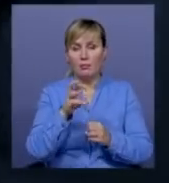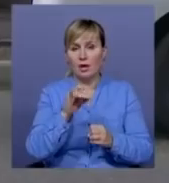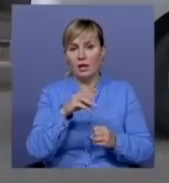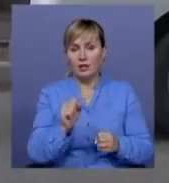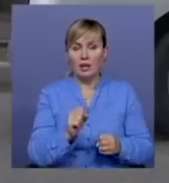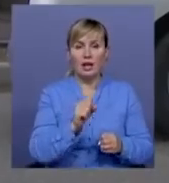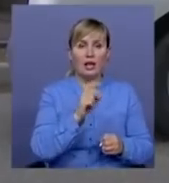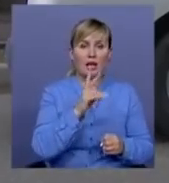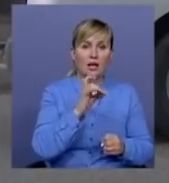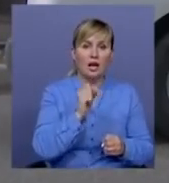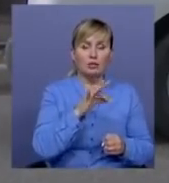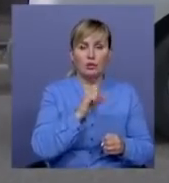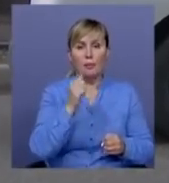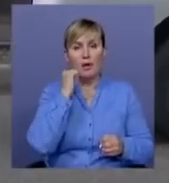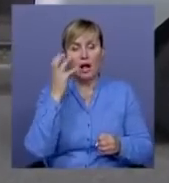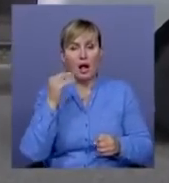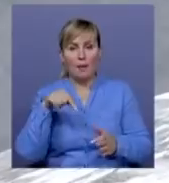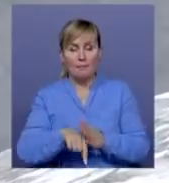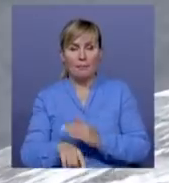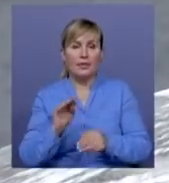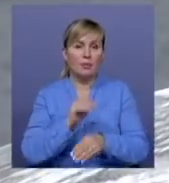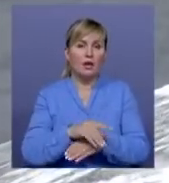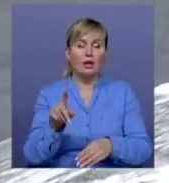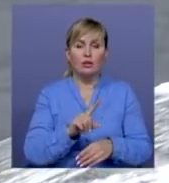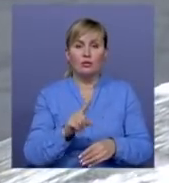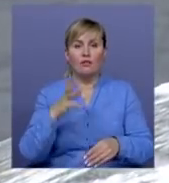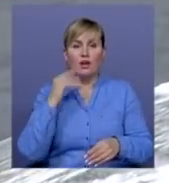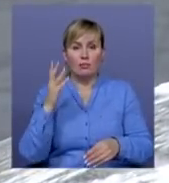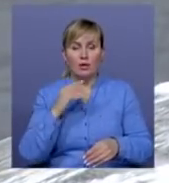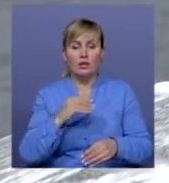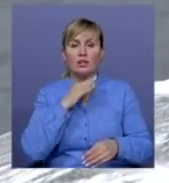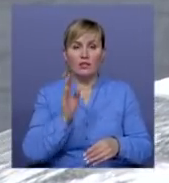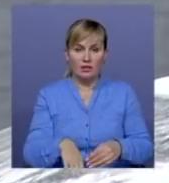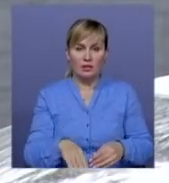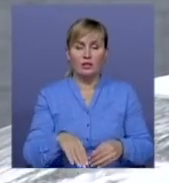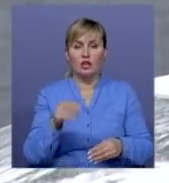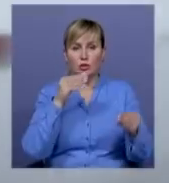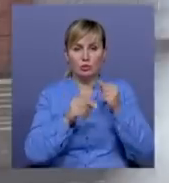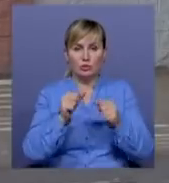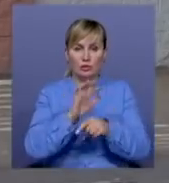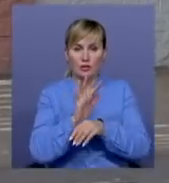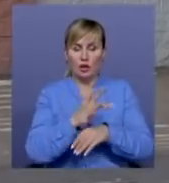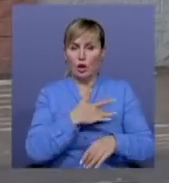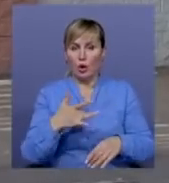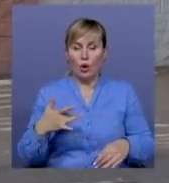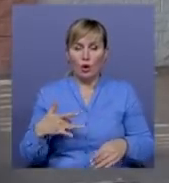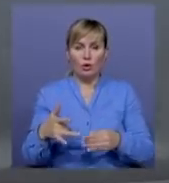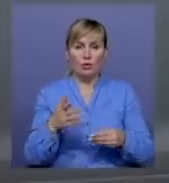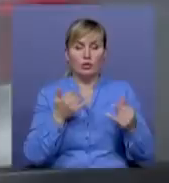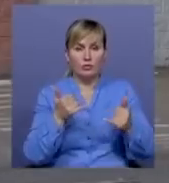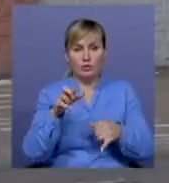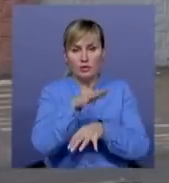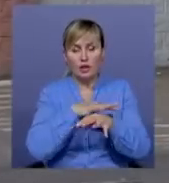рейсом Краснодар-Москва-Алматы. Тлеухан Абельдаев добавил, что в Алматы достаточно аппаратов искусственной вентиляции легких. На сегодня в